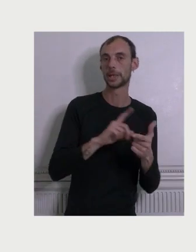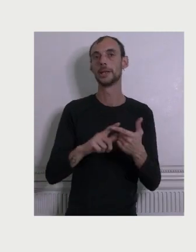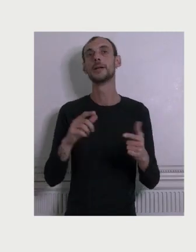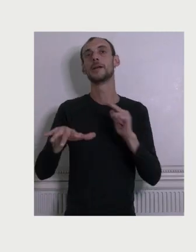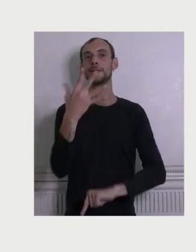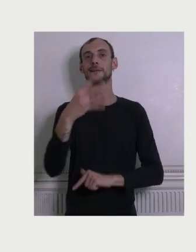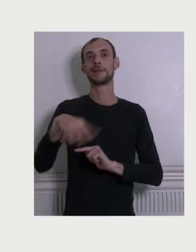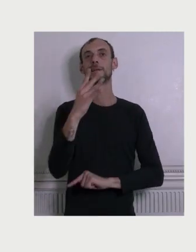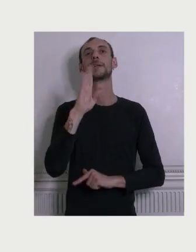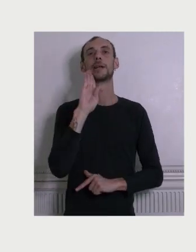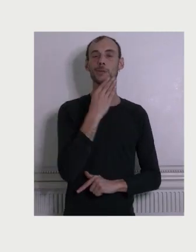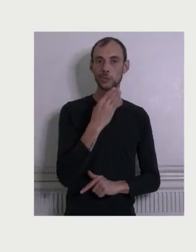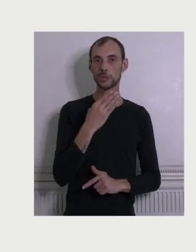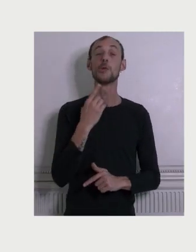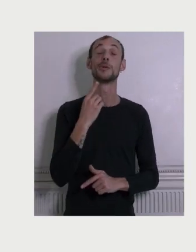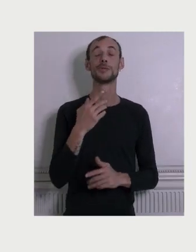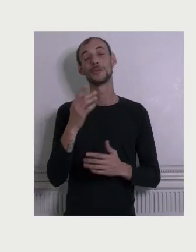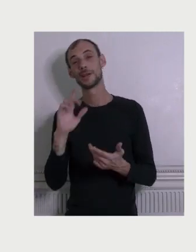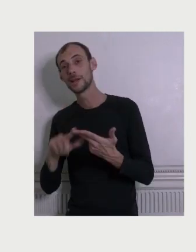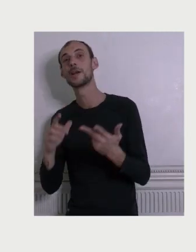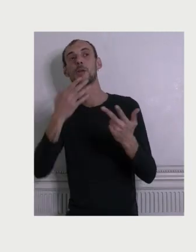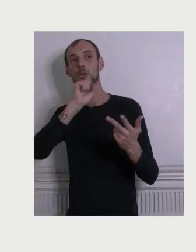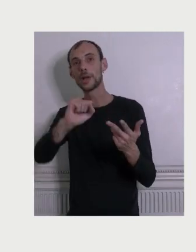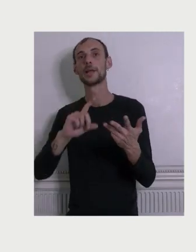sur les extérieurs pour rafraîchir et chauffer.